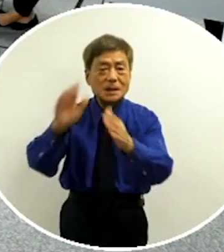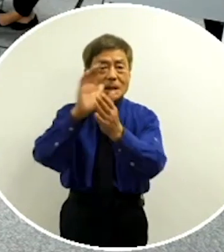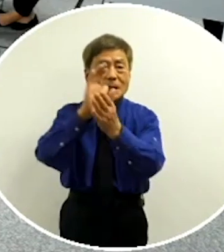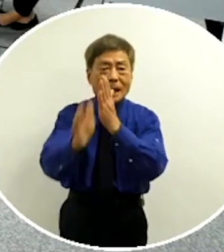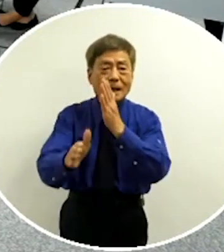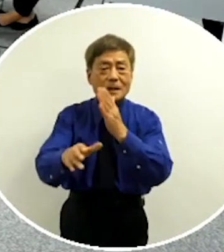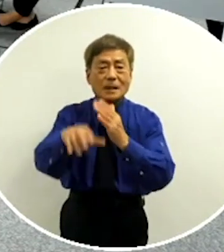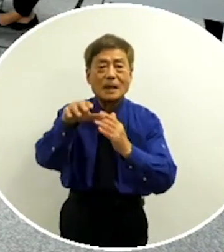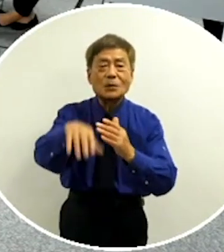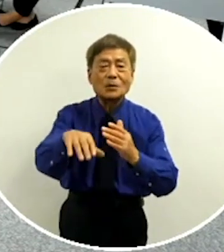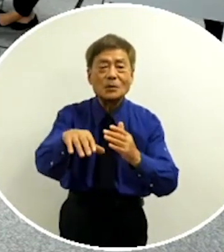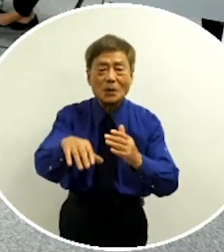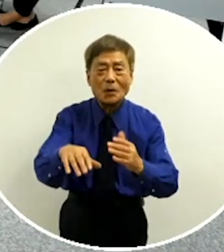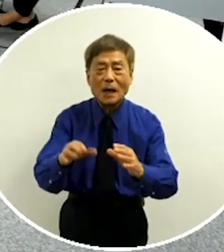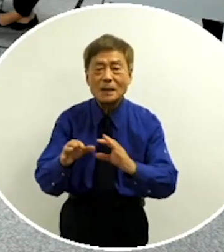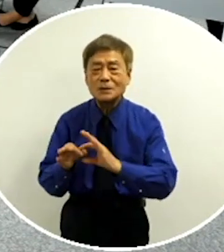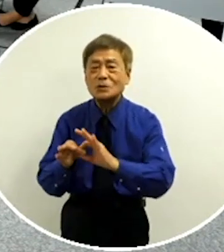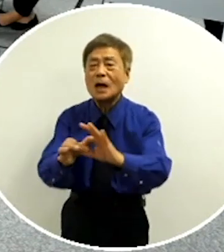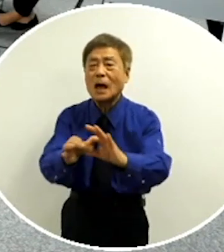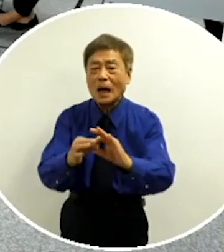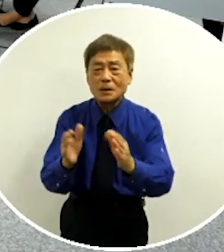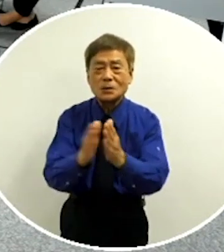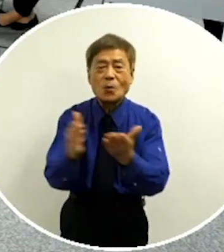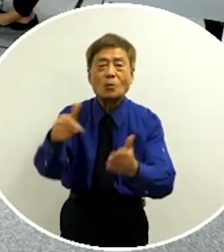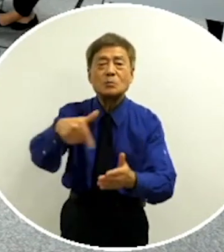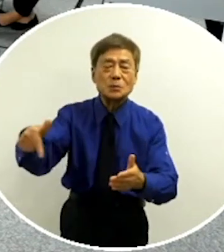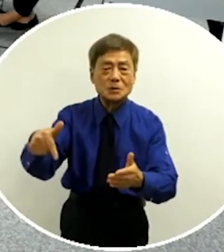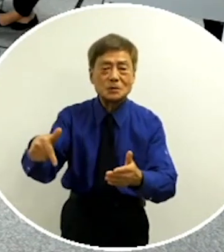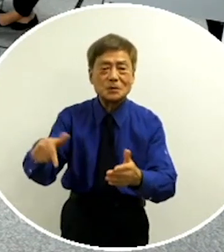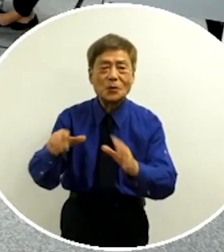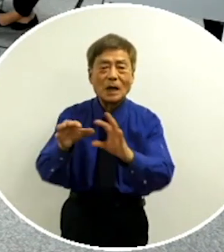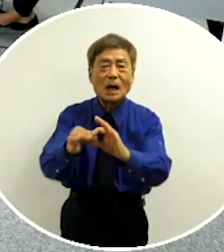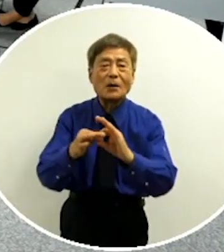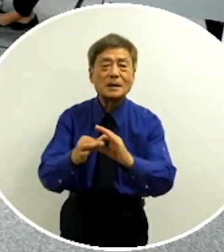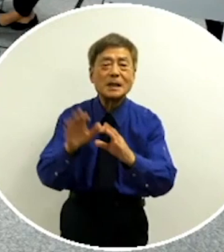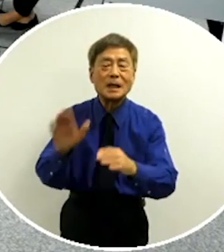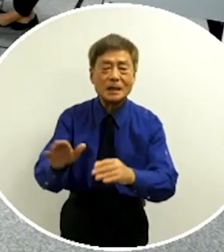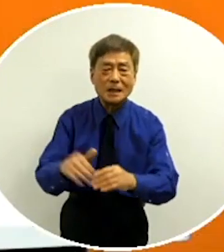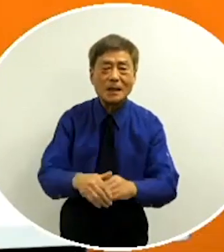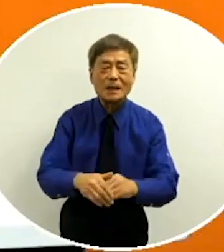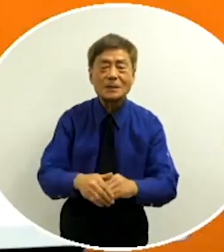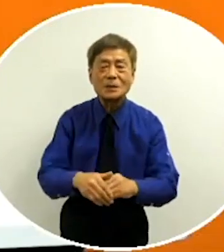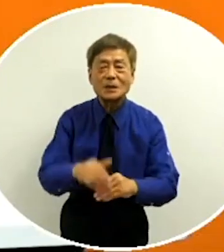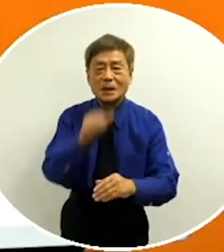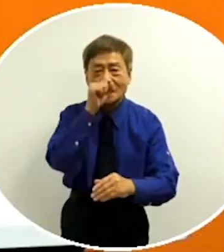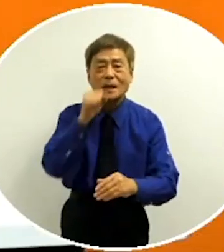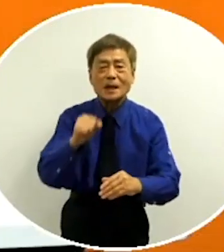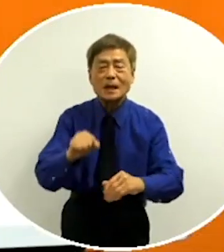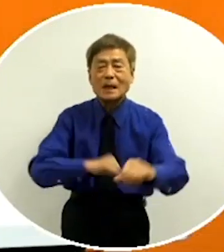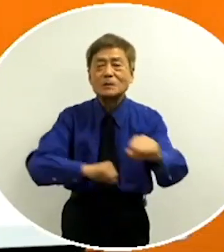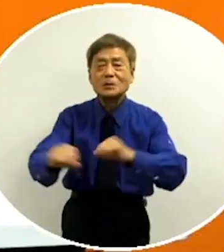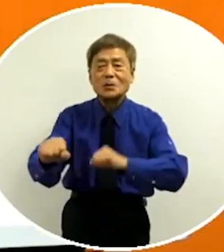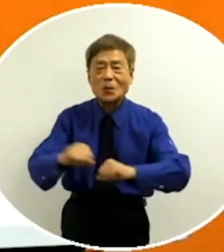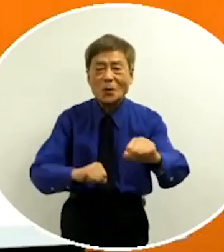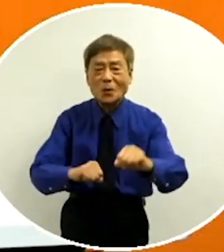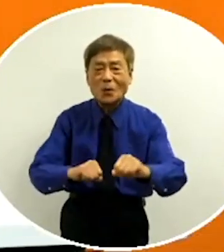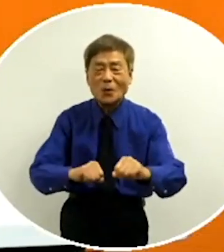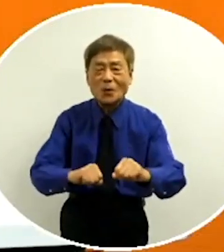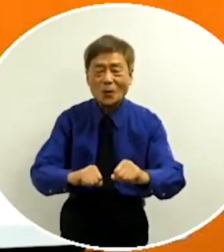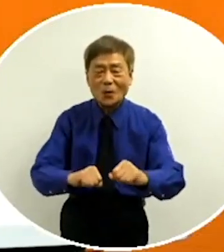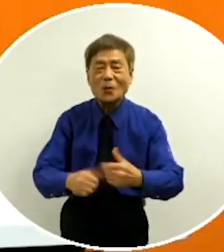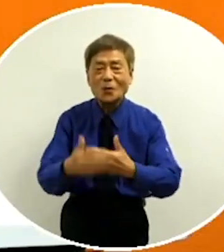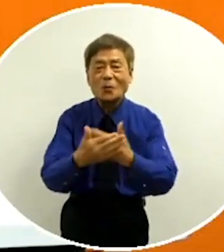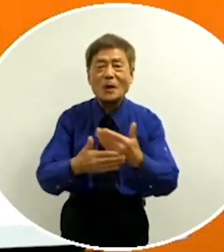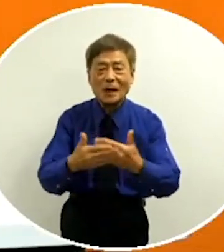ていますやっぱりだけどそういう取り組みがせっかくあるんだったらそれこそそのフェイスの時に発表してもらっ